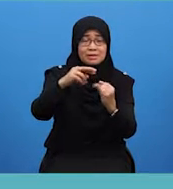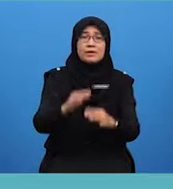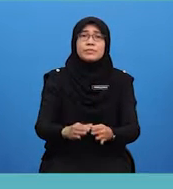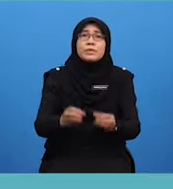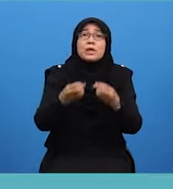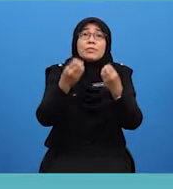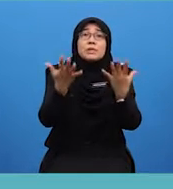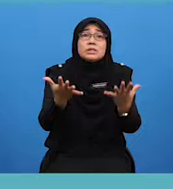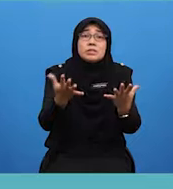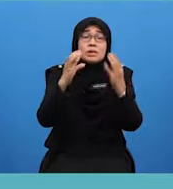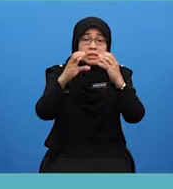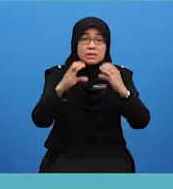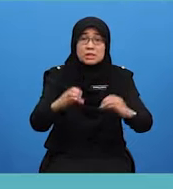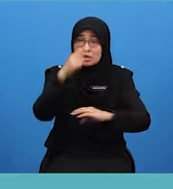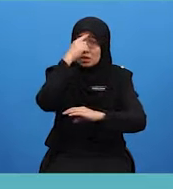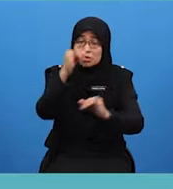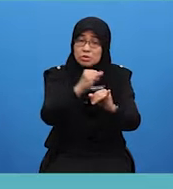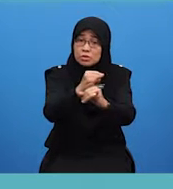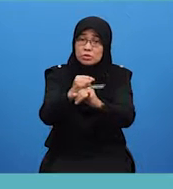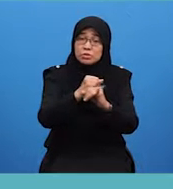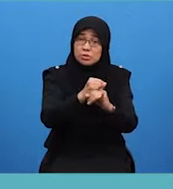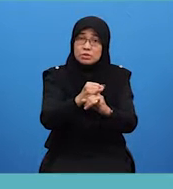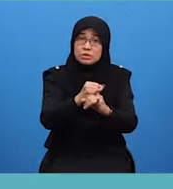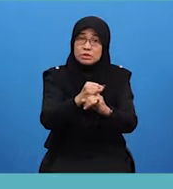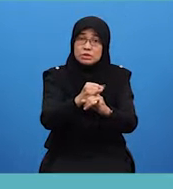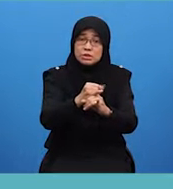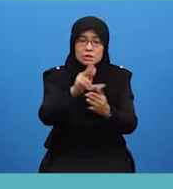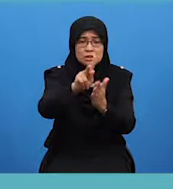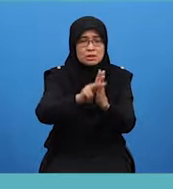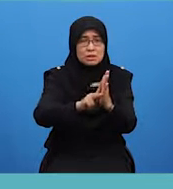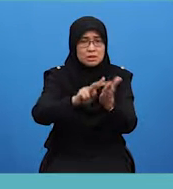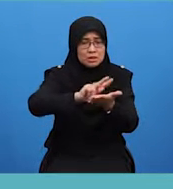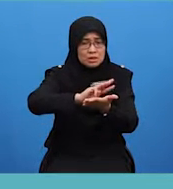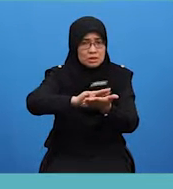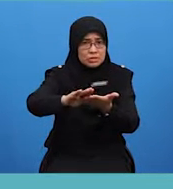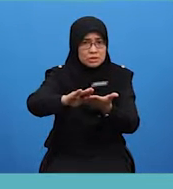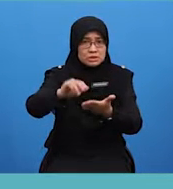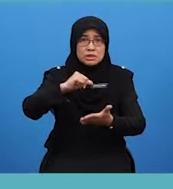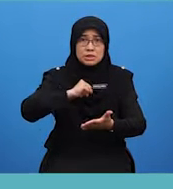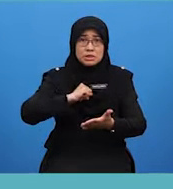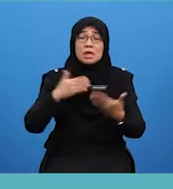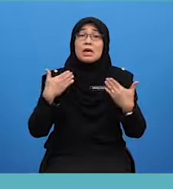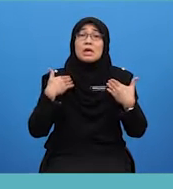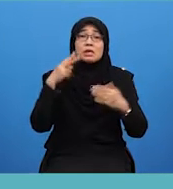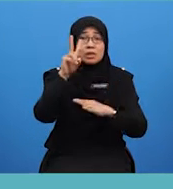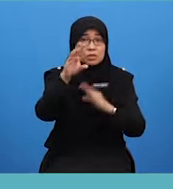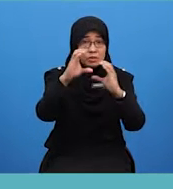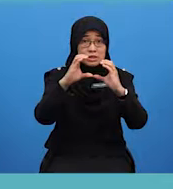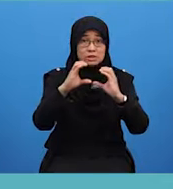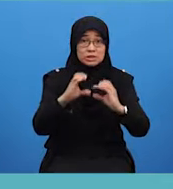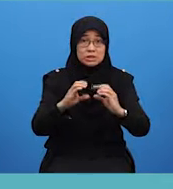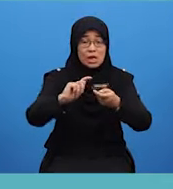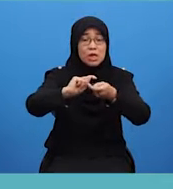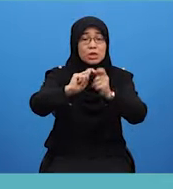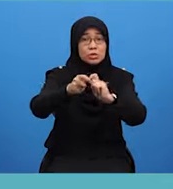Bagaimana wanita menjaga kebersihan diri semasa tempoh ini? Terdapat dua cara. Cara pertama